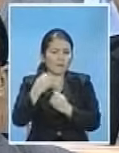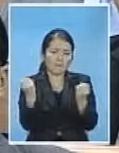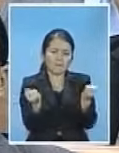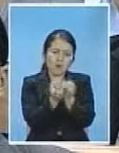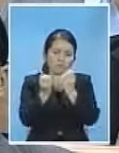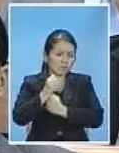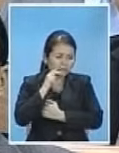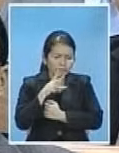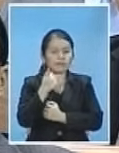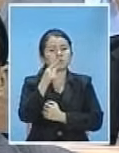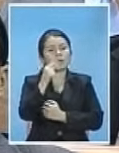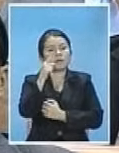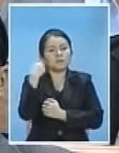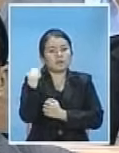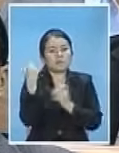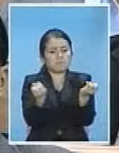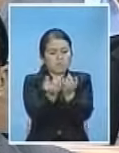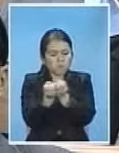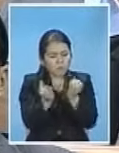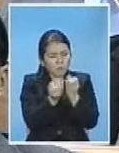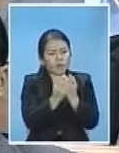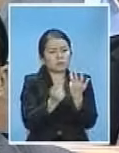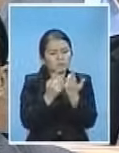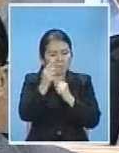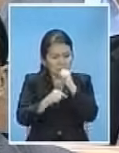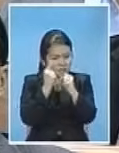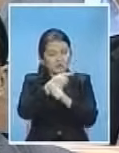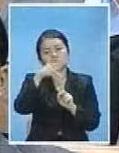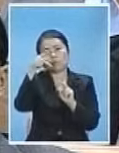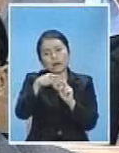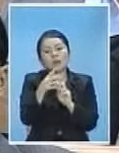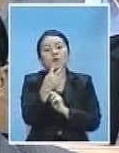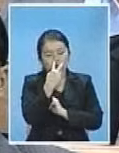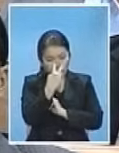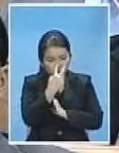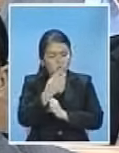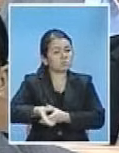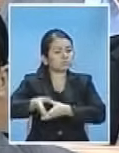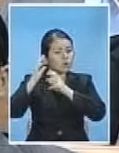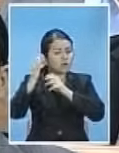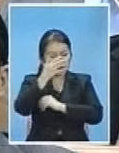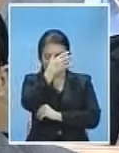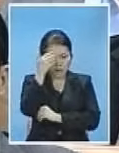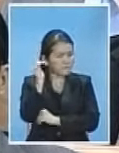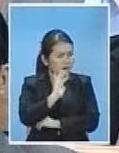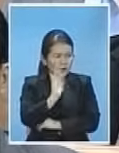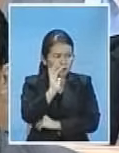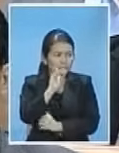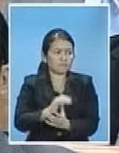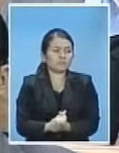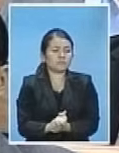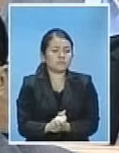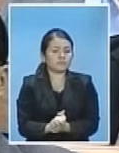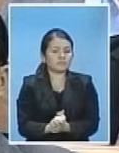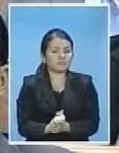ครั้งกลายเป็นปีนึงเกือบ 2,000 ครั้งอันนี้คือสิ่งที่เราต้องทบทวนอย่าไปลืมครับท่านรองนายกครับอย่าไปบ